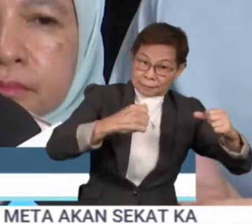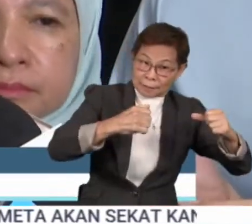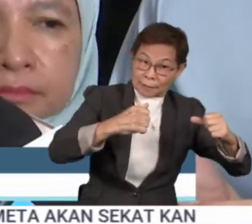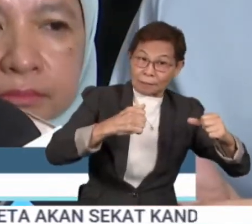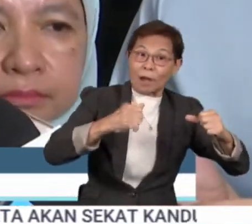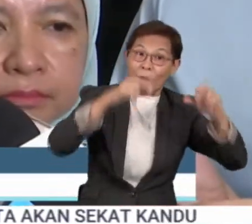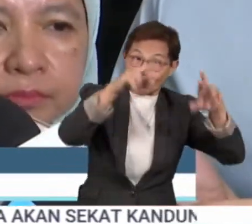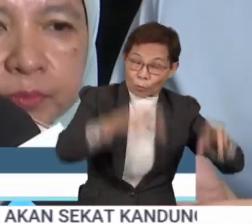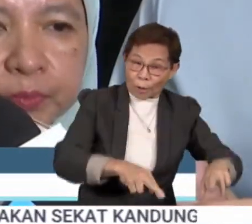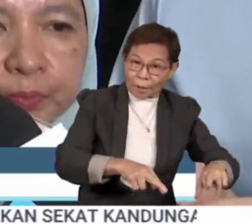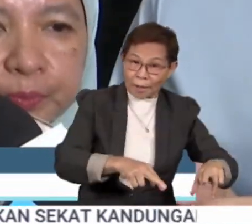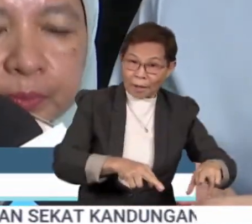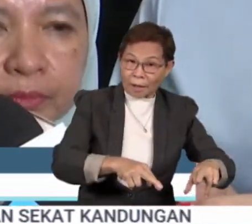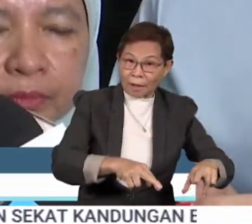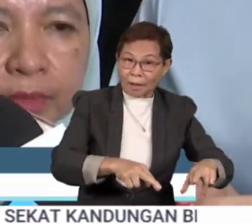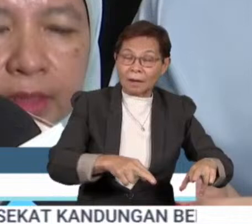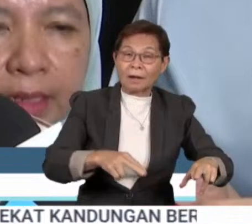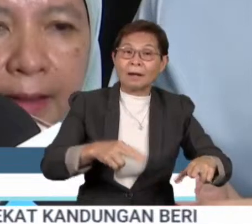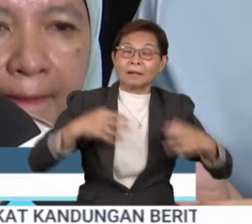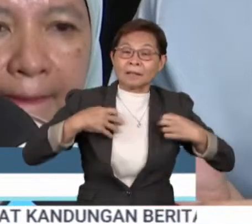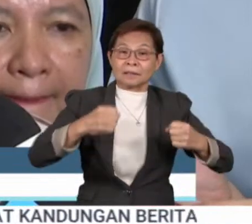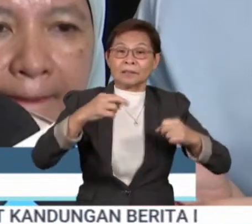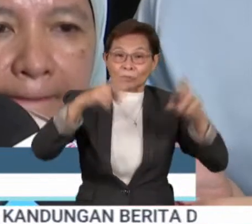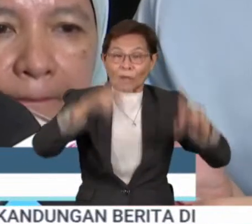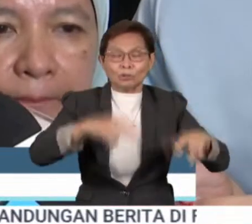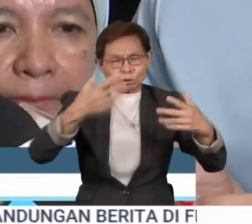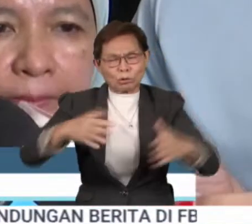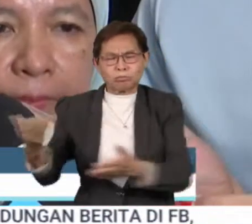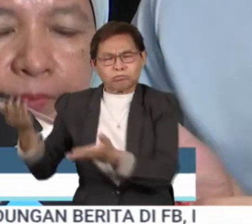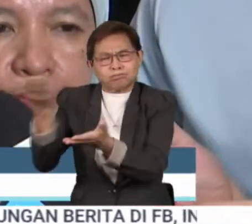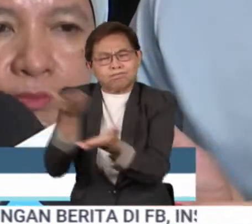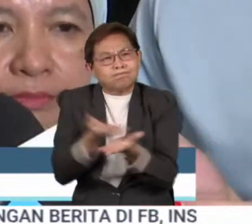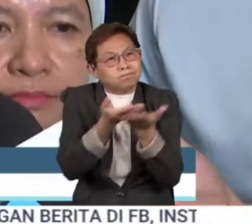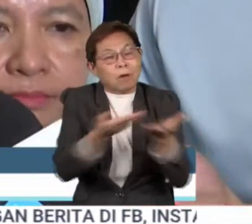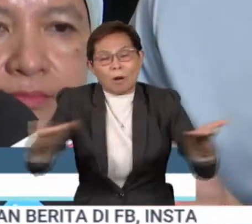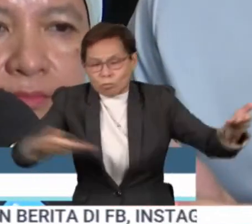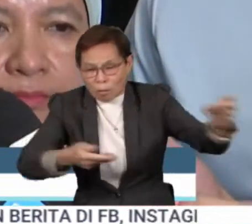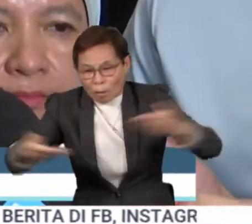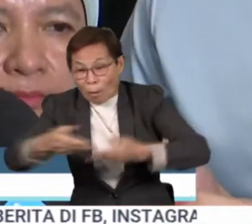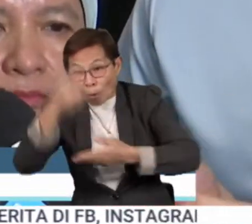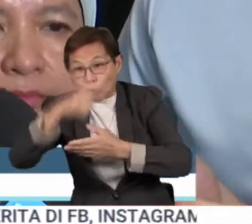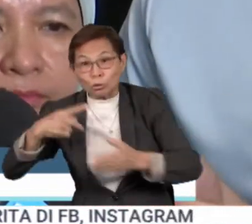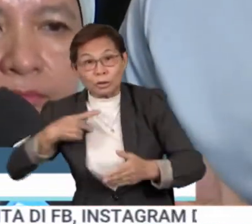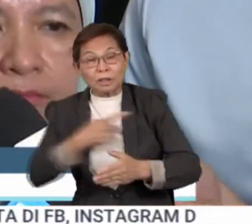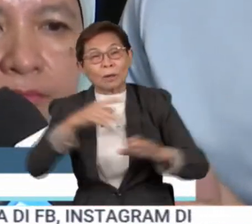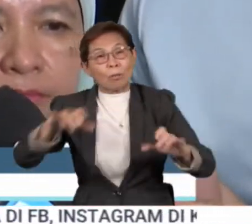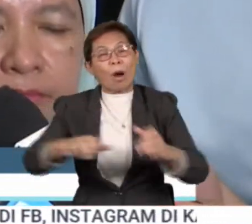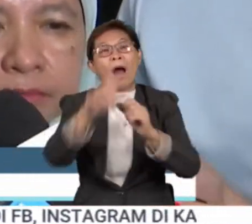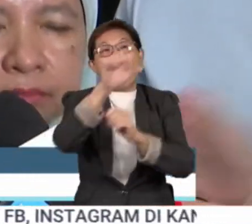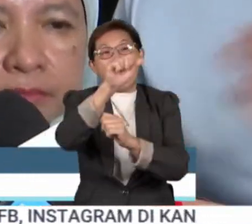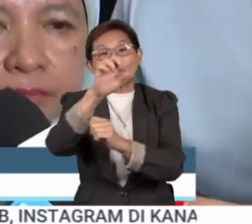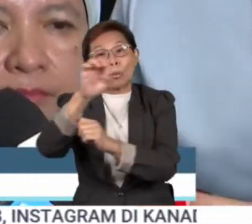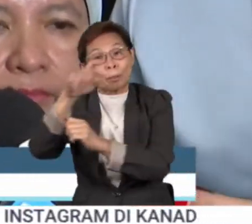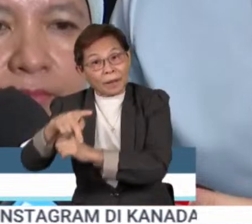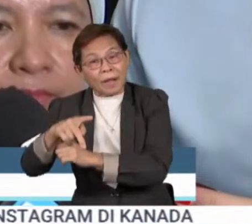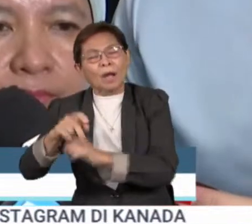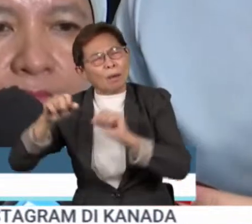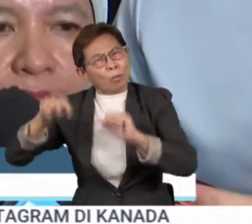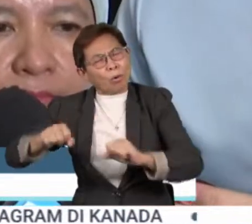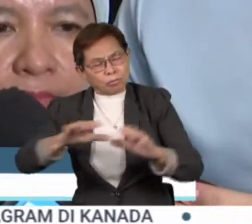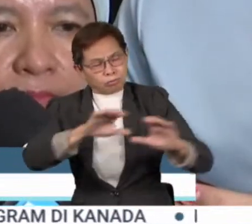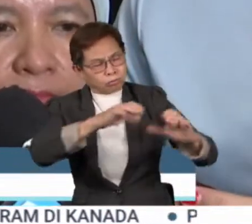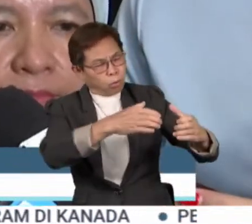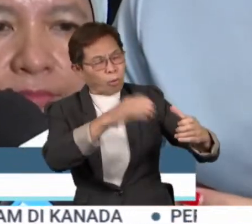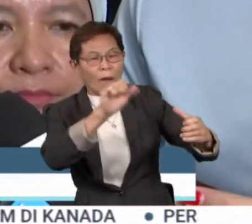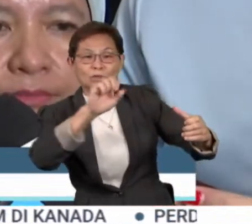pun memberikan saranan-saranan untuk kita laksanakan SOP-SOP yang mungkin boleh dikategorikan